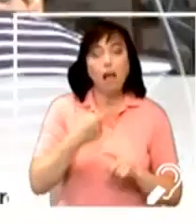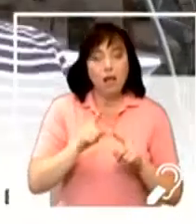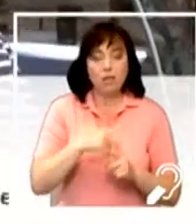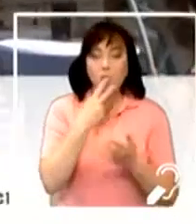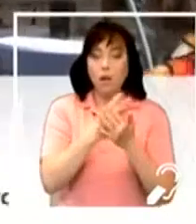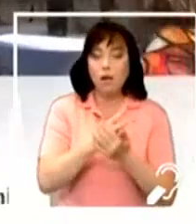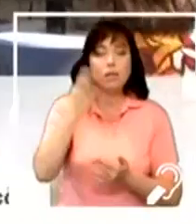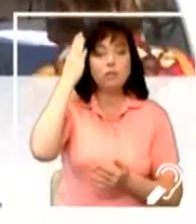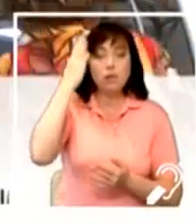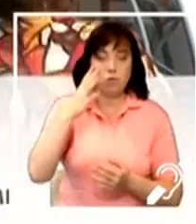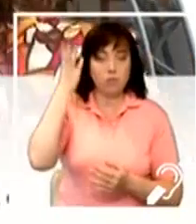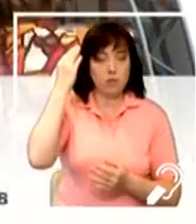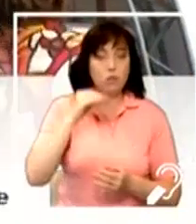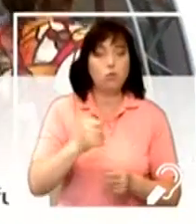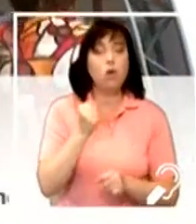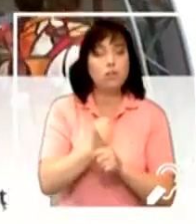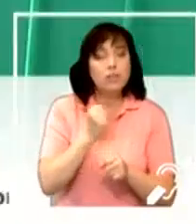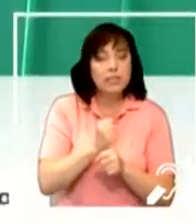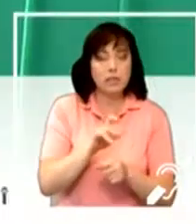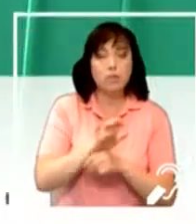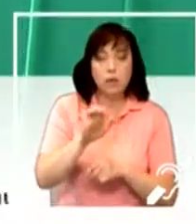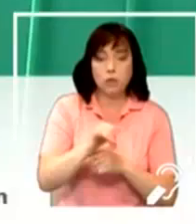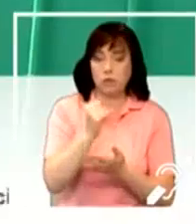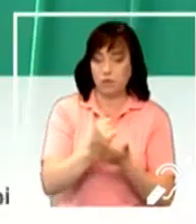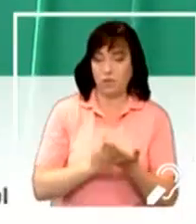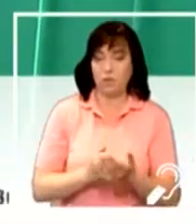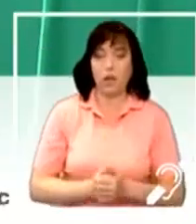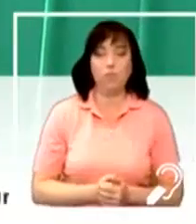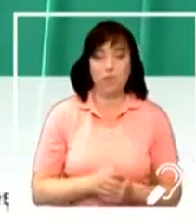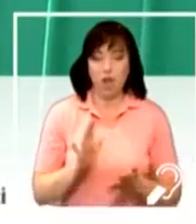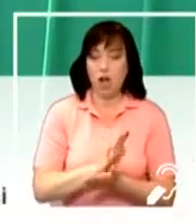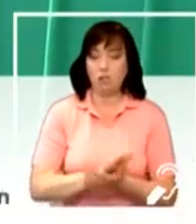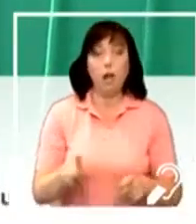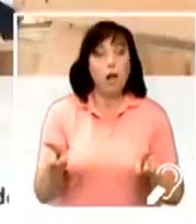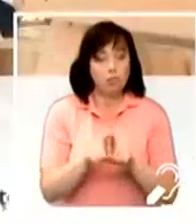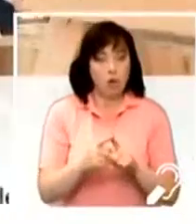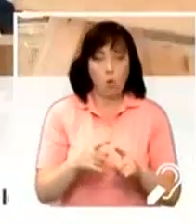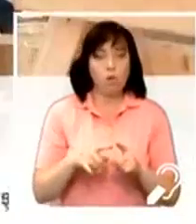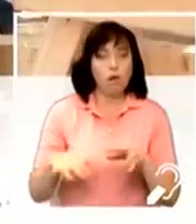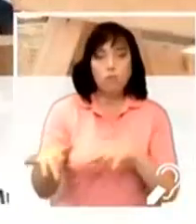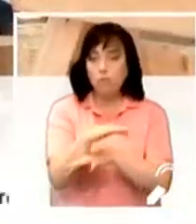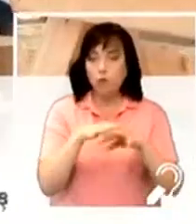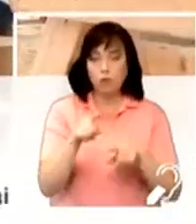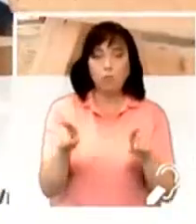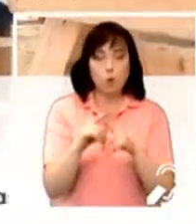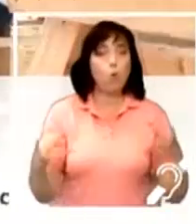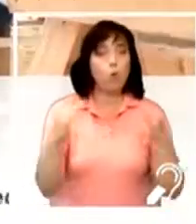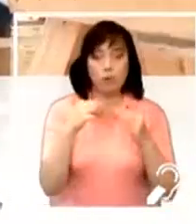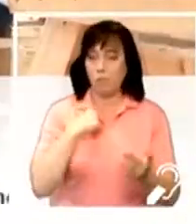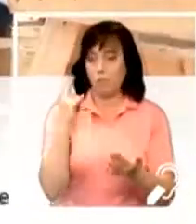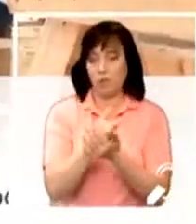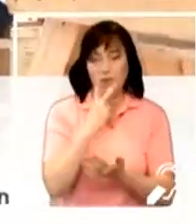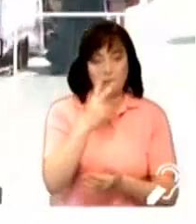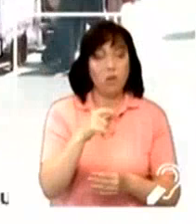Republicii Moldova de a produce niște producții calitative. Такого масштаба, такого уровня, ну лично я вижу впервые. Очень